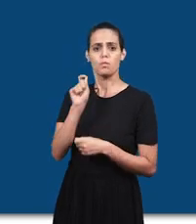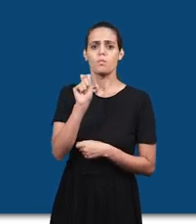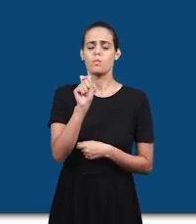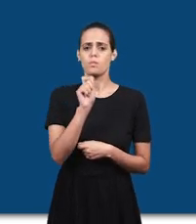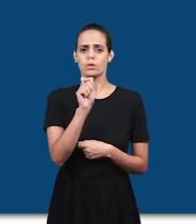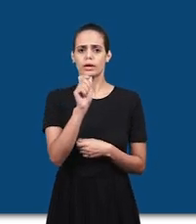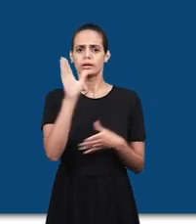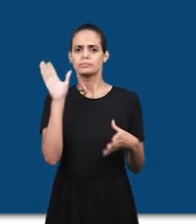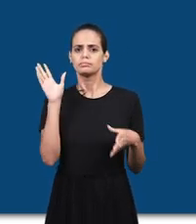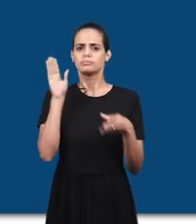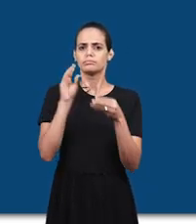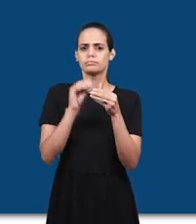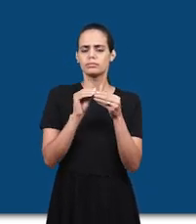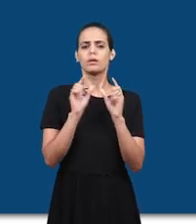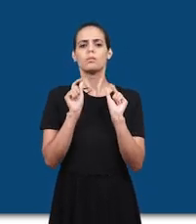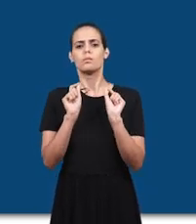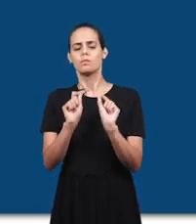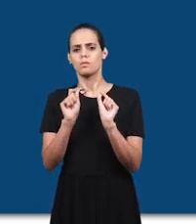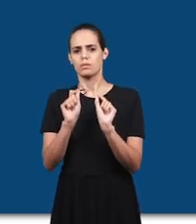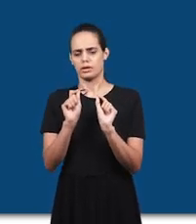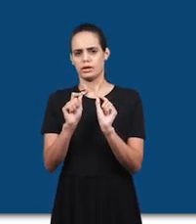частью композиции